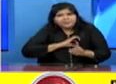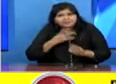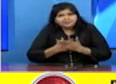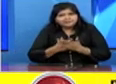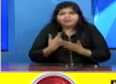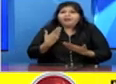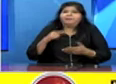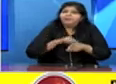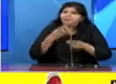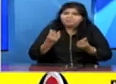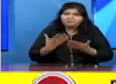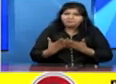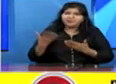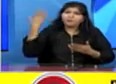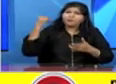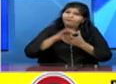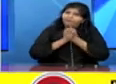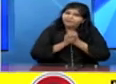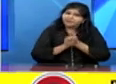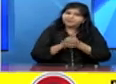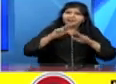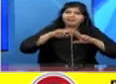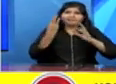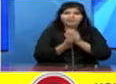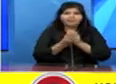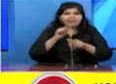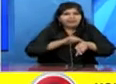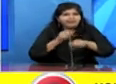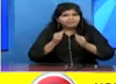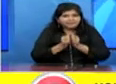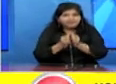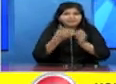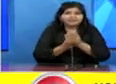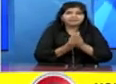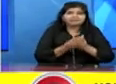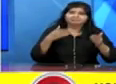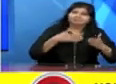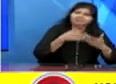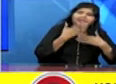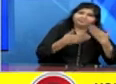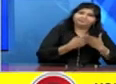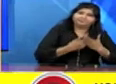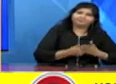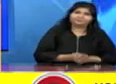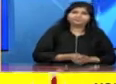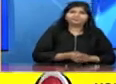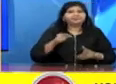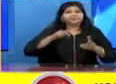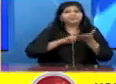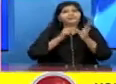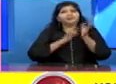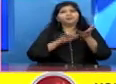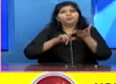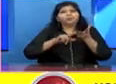आपको अपने पुराने दोस्तों और परिवार के साथ भी जुड़ने का पूरा अवसर मिलेगा। नमो ऐप पर